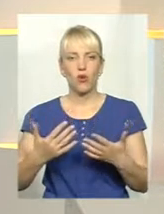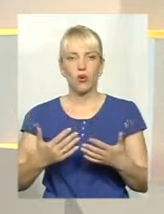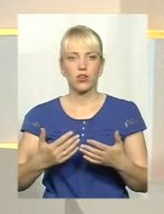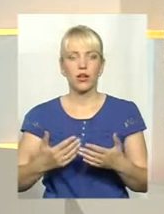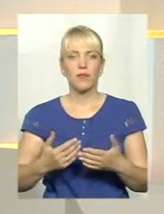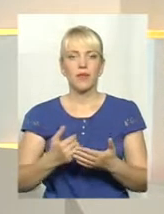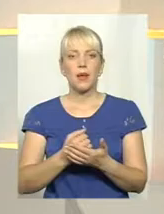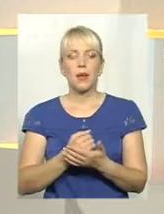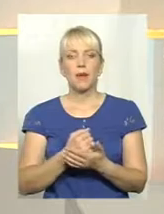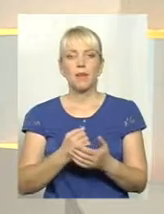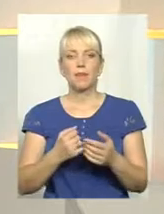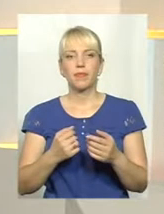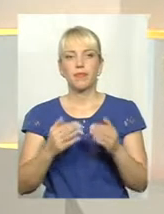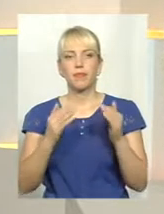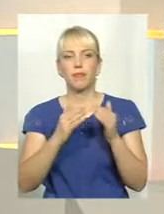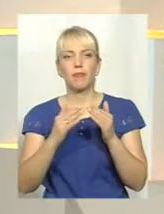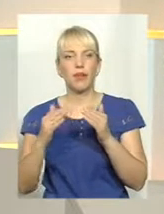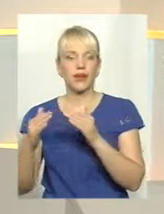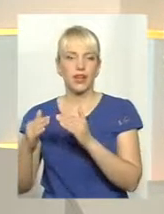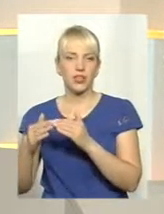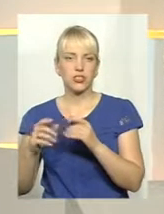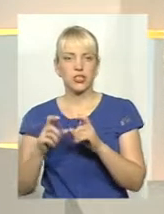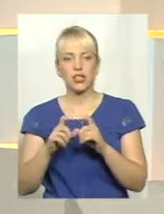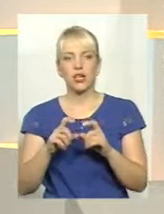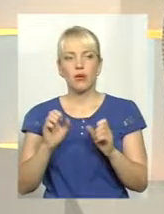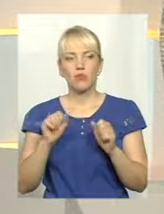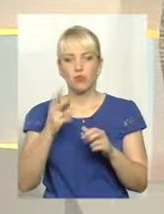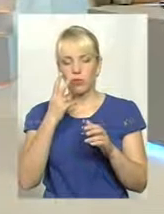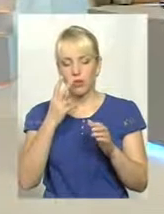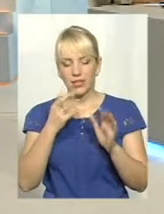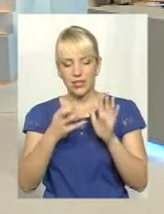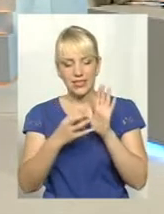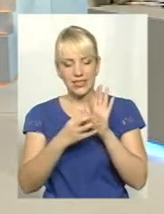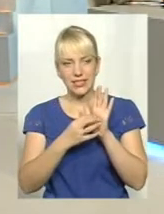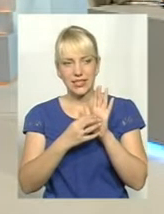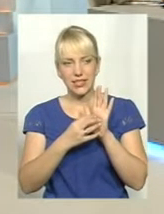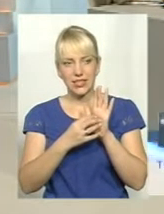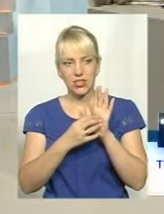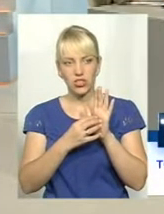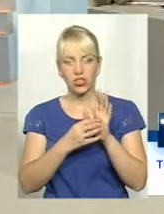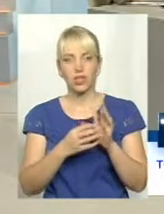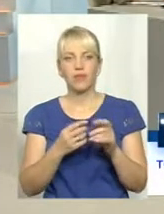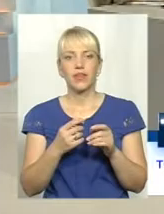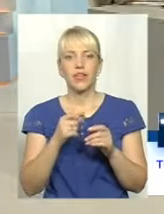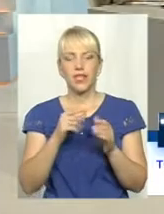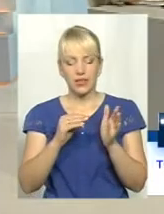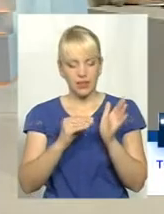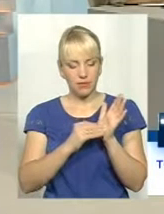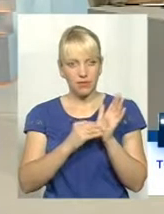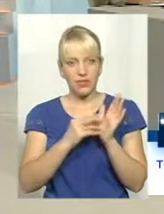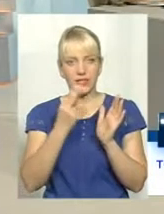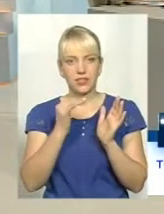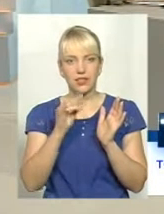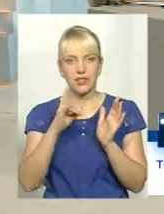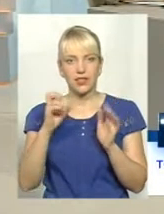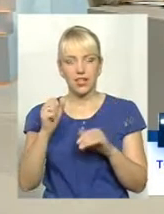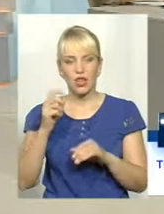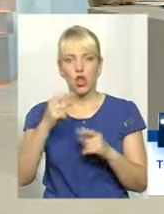така кампанія, теж один з напрямків просування товарів Хмельниччини на внутрішньому ринку,